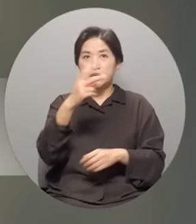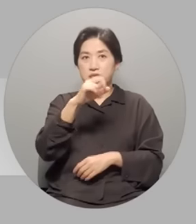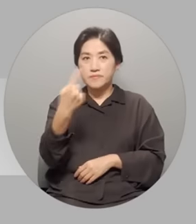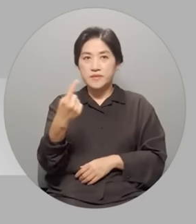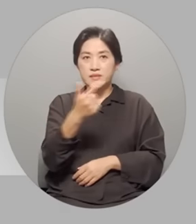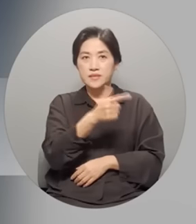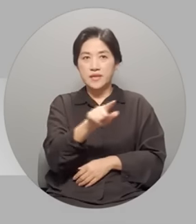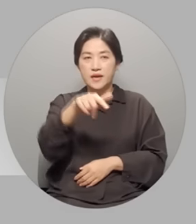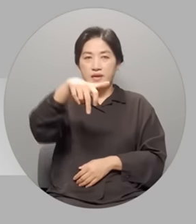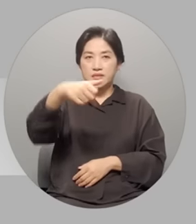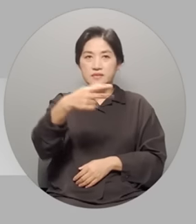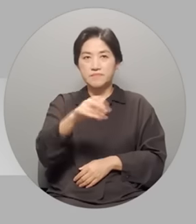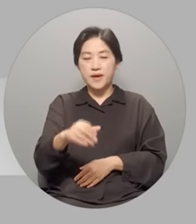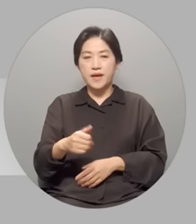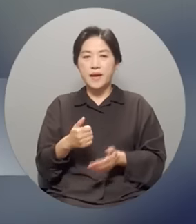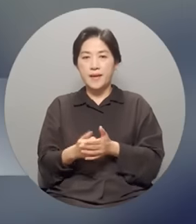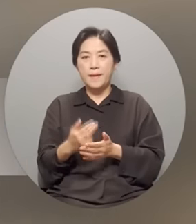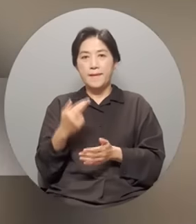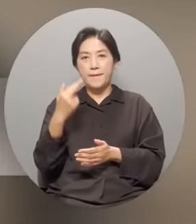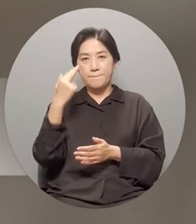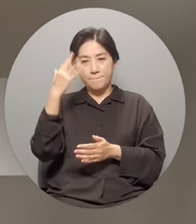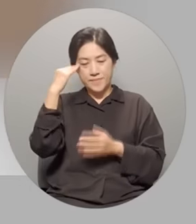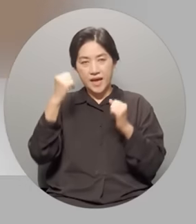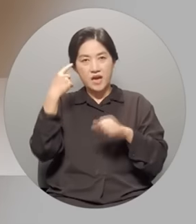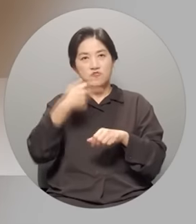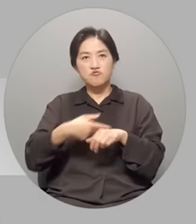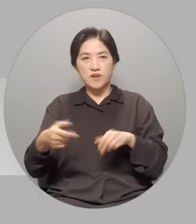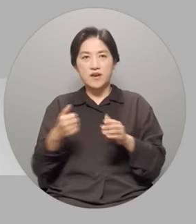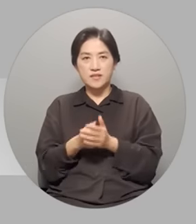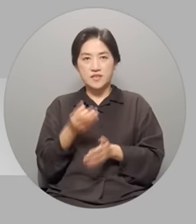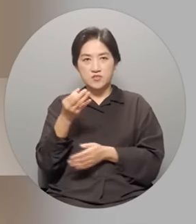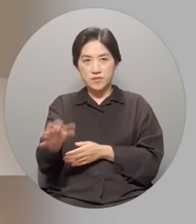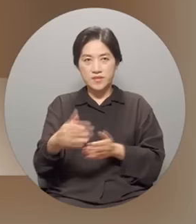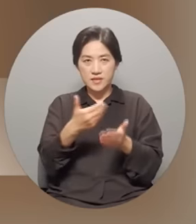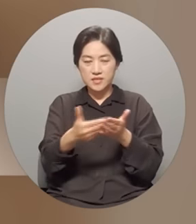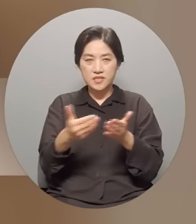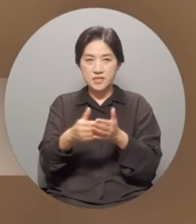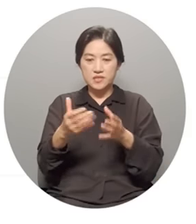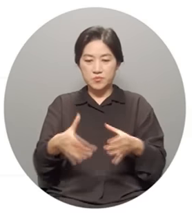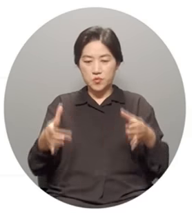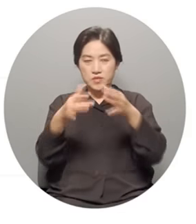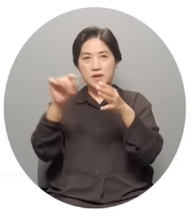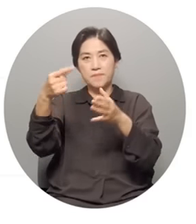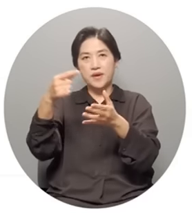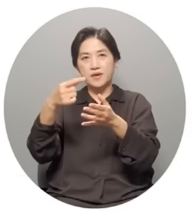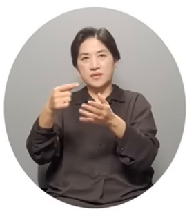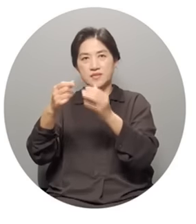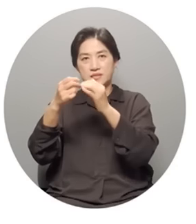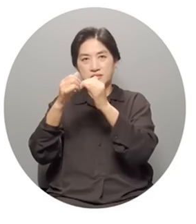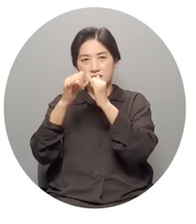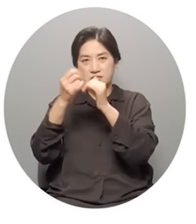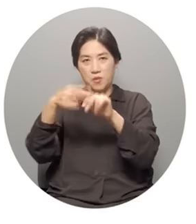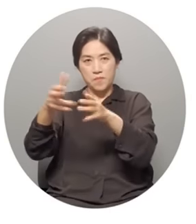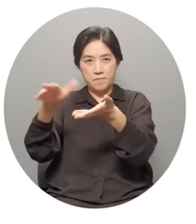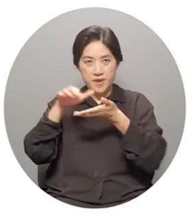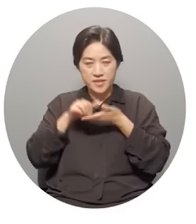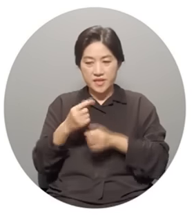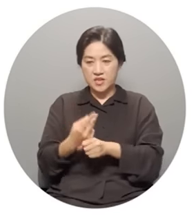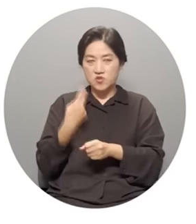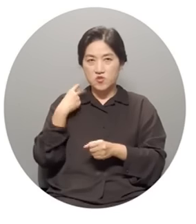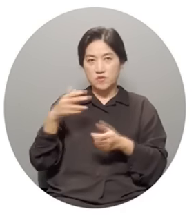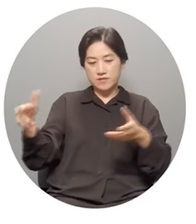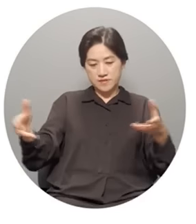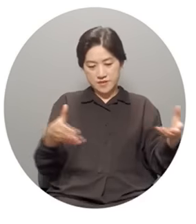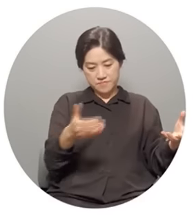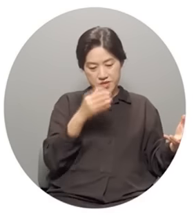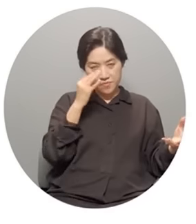라크마 한 재미교포 수집가로 터 그림과 도자기 여점을 기증받았습니다이 작품들을 2년 전 수장고에서 미리